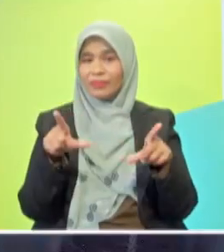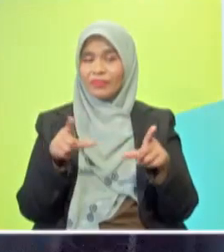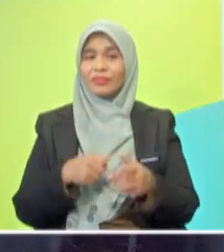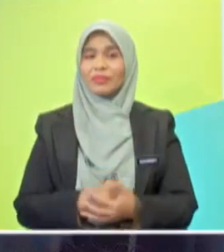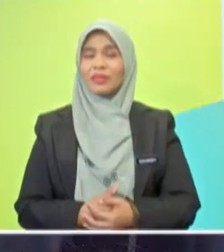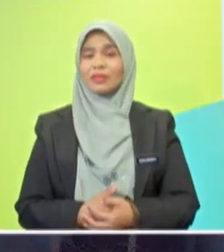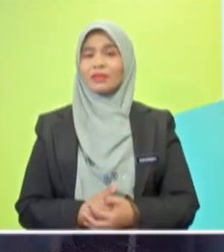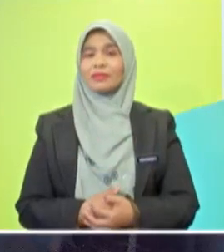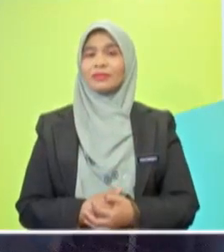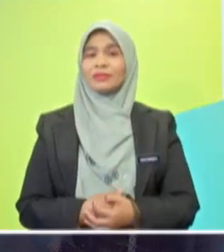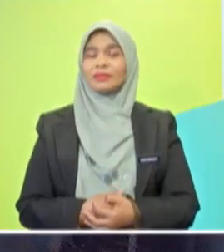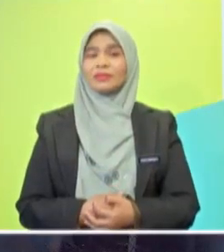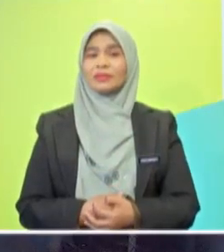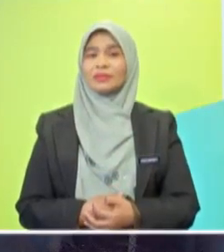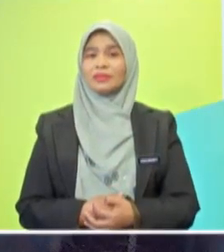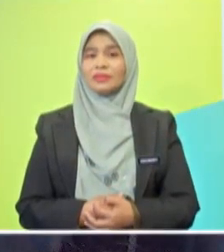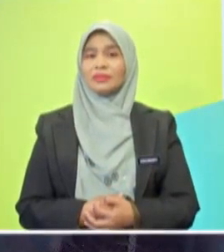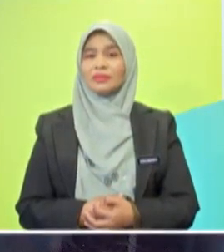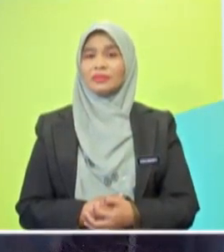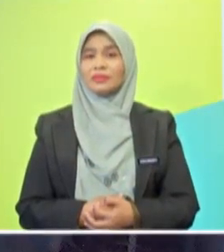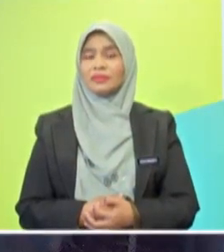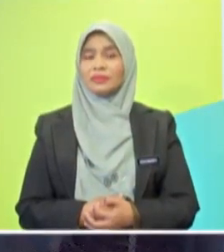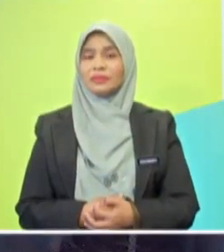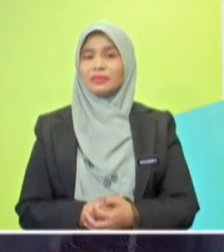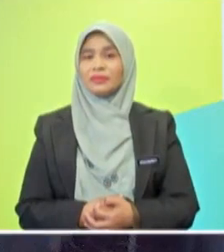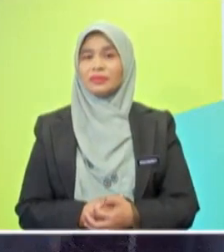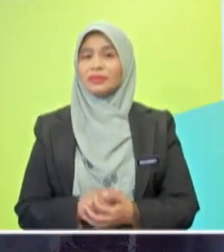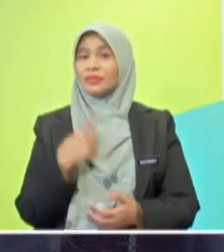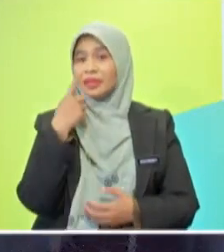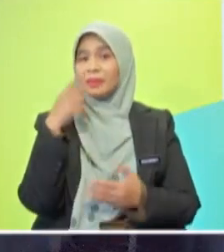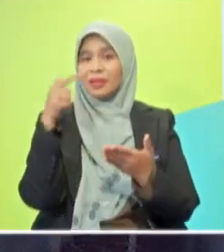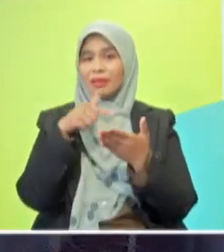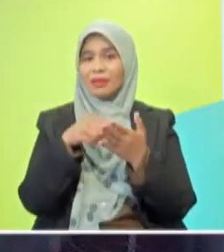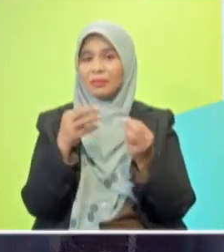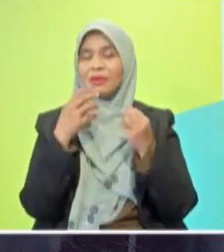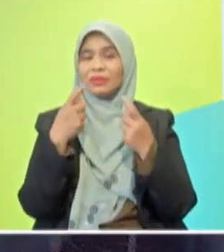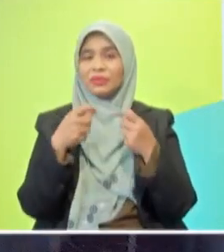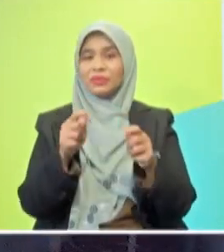siapa yang nak bentang hasil kerja dia? Silakan. Kempen menutup aurat. Okey, silakan.